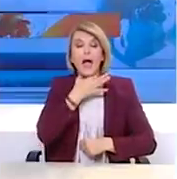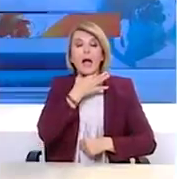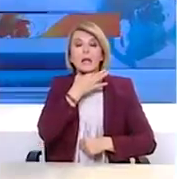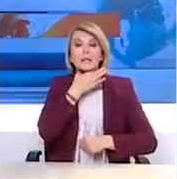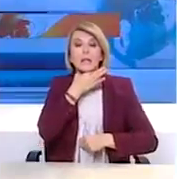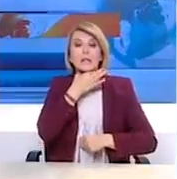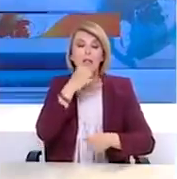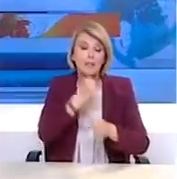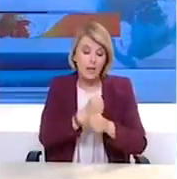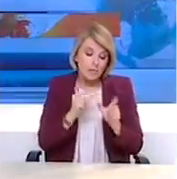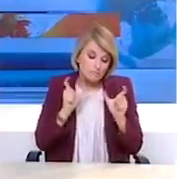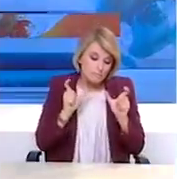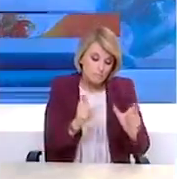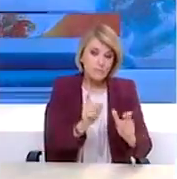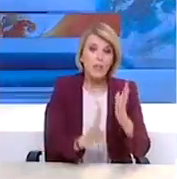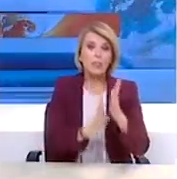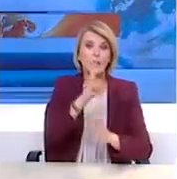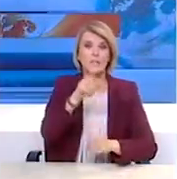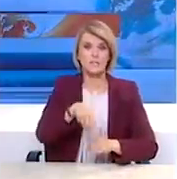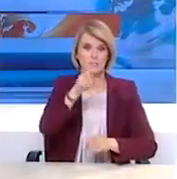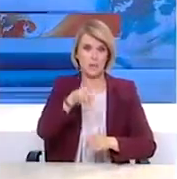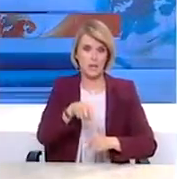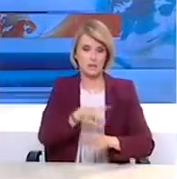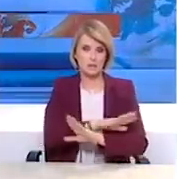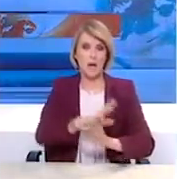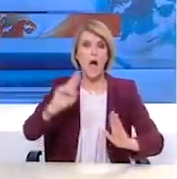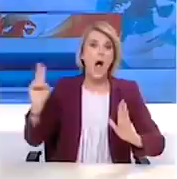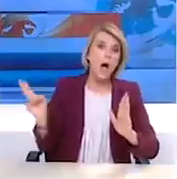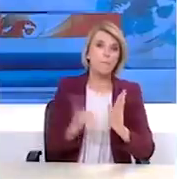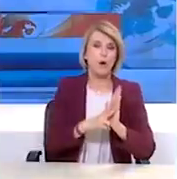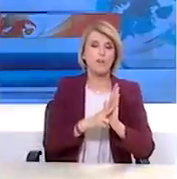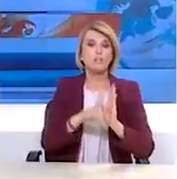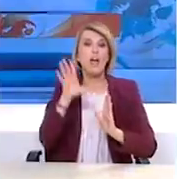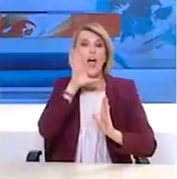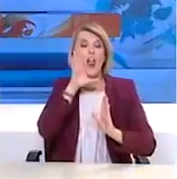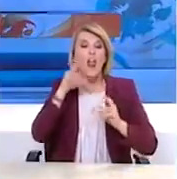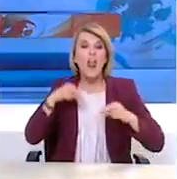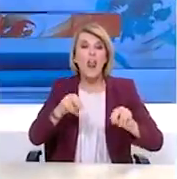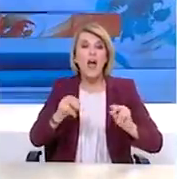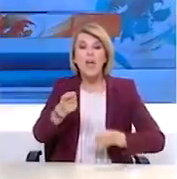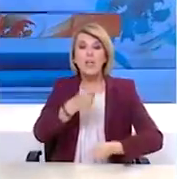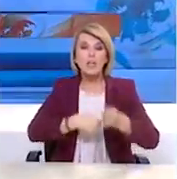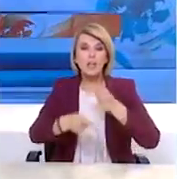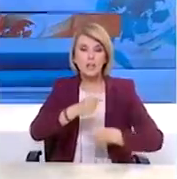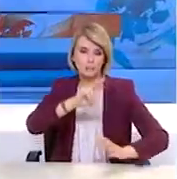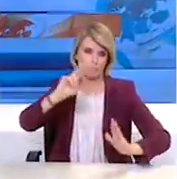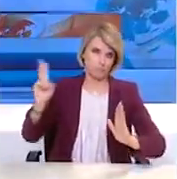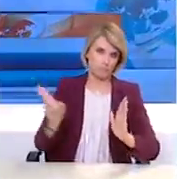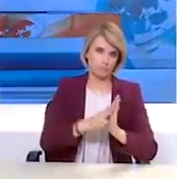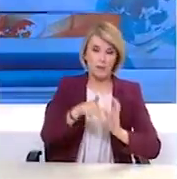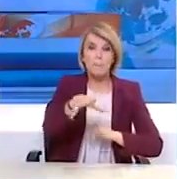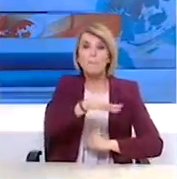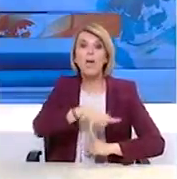για τις επόμενες 14 ημέρες, αναστέλλονται για 14 ημέρες όλες οι λαϊκές στην ευρύτερη περιφέρεια